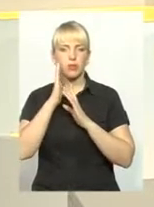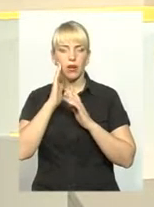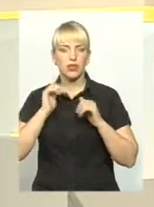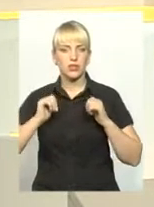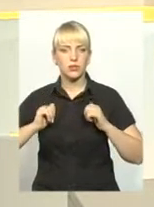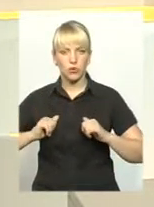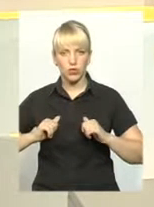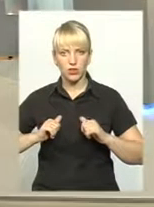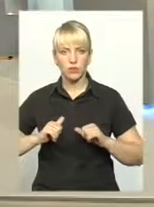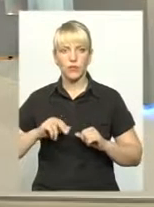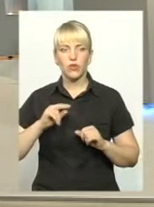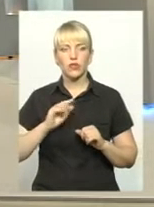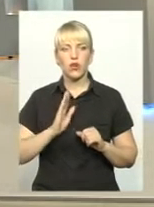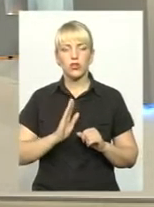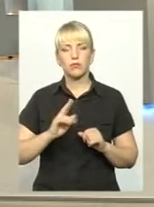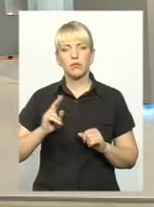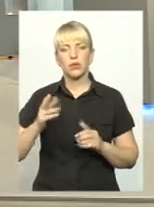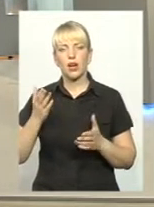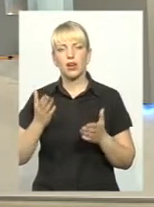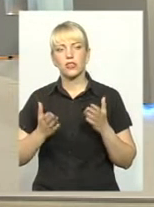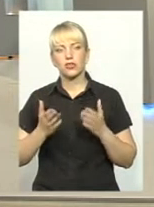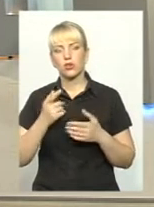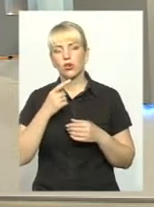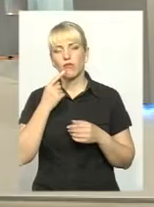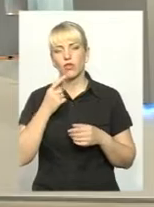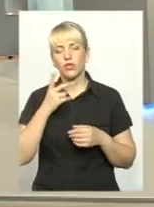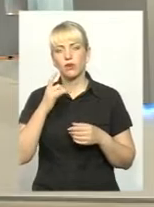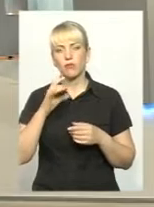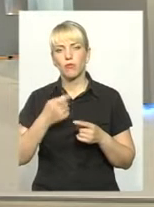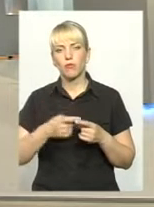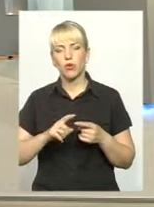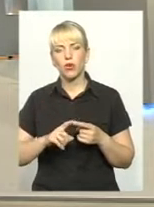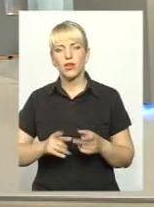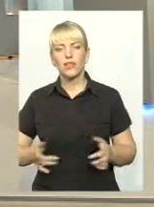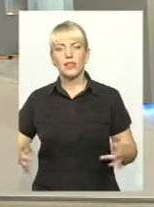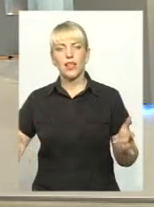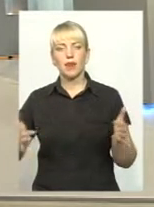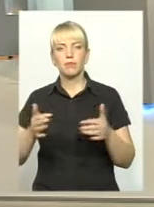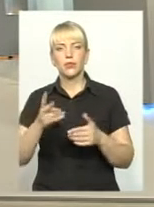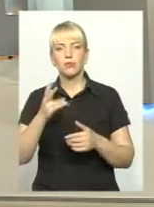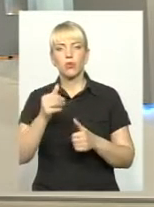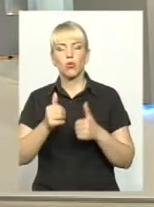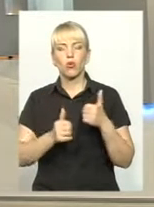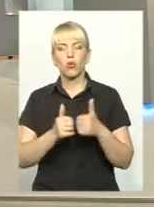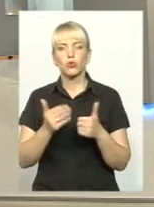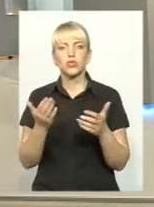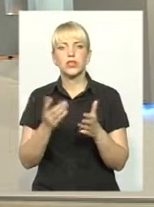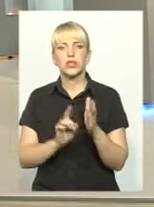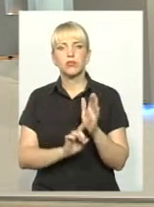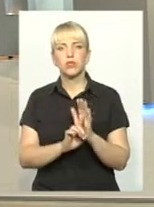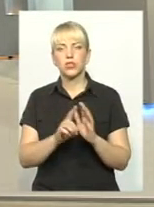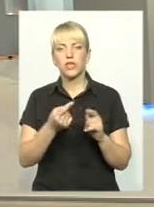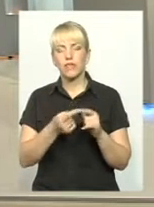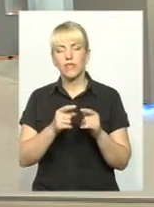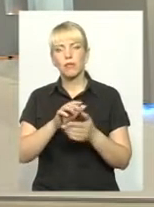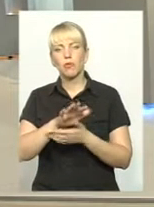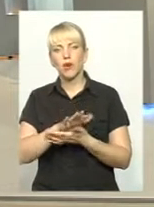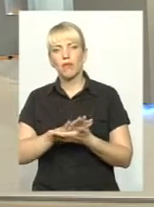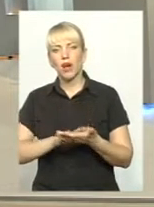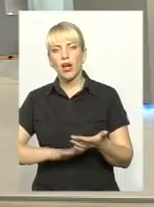Петровичу, якщо поглянути на той набір, на той конкурс, який розпочався, він триває. Які